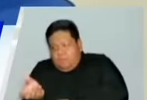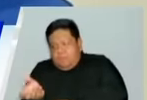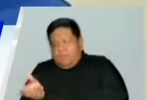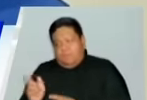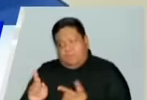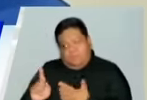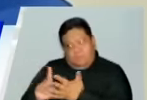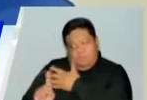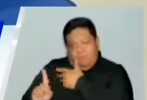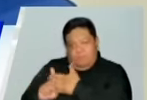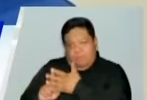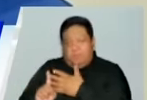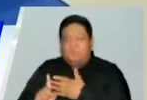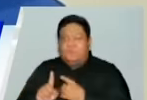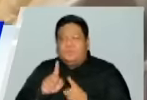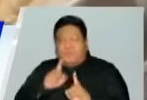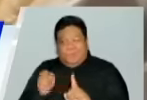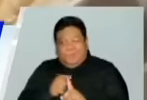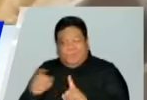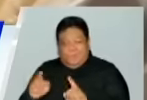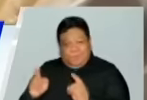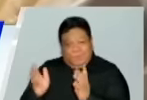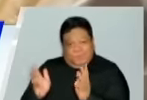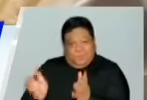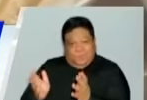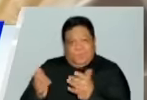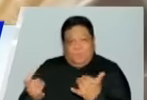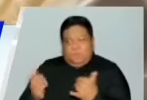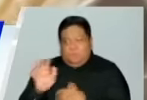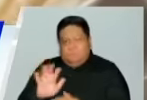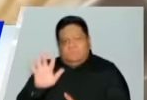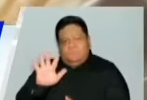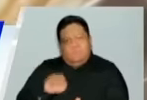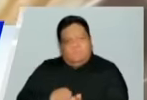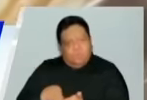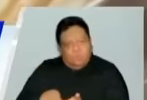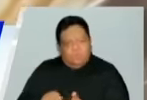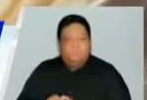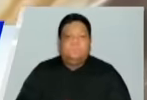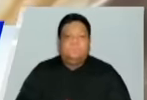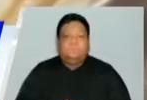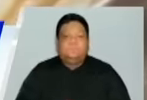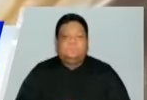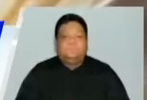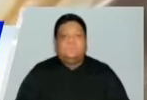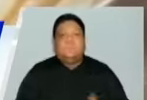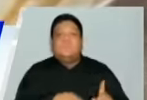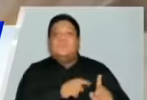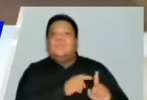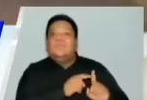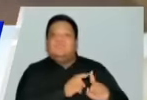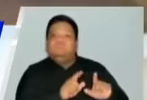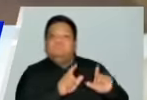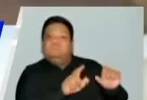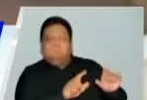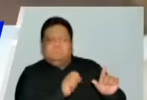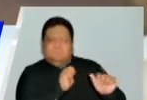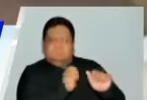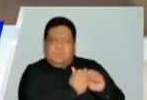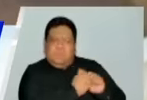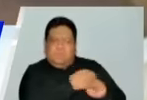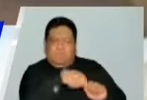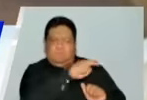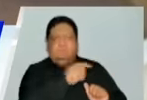usapan nila ngayon nasa 5 million. Pakilala umano ng suspect at ng mga kasamahan niya na naaresto rin ng CIDG. Mga government officials sila